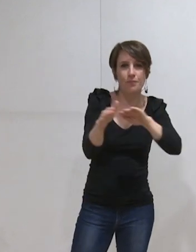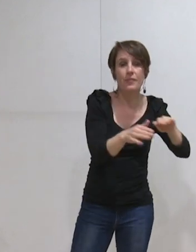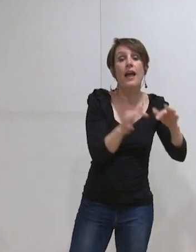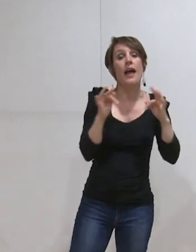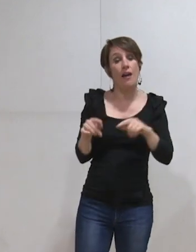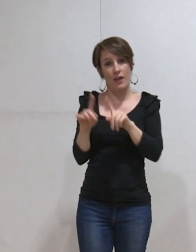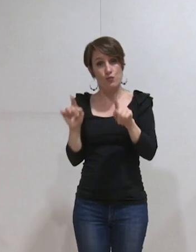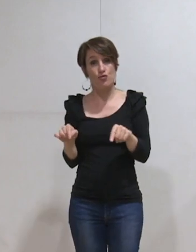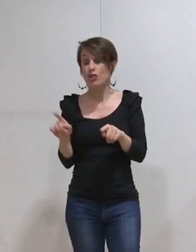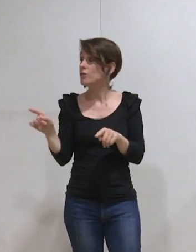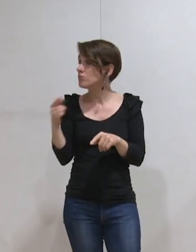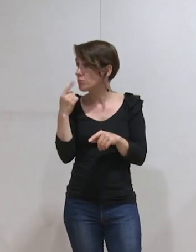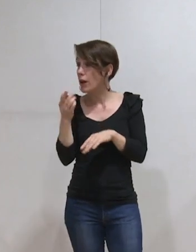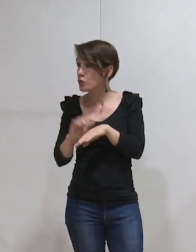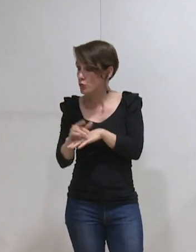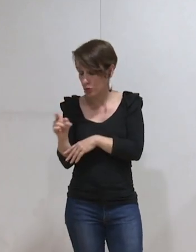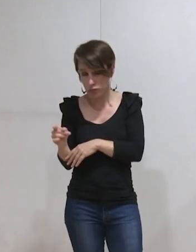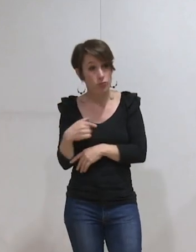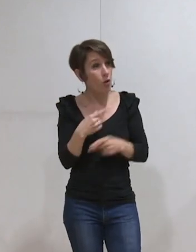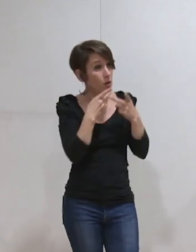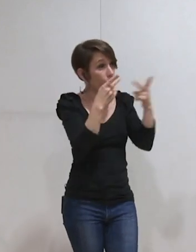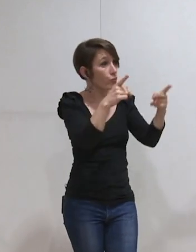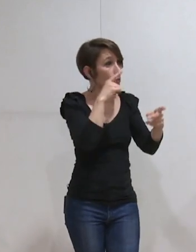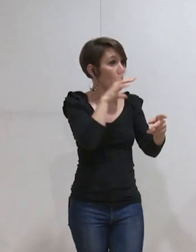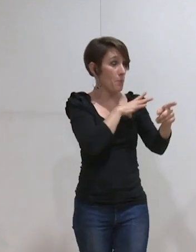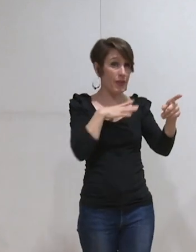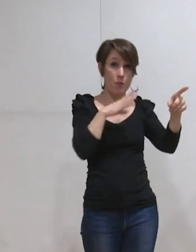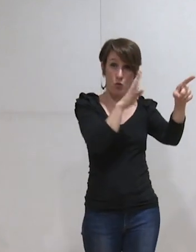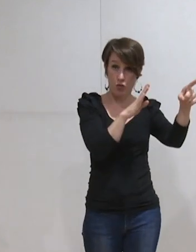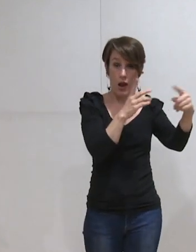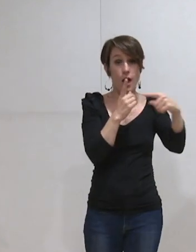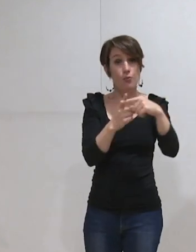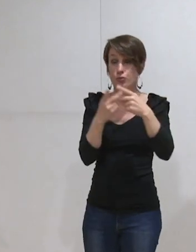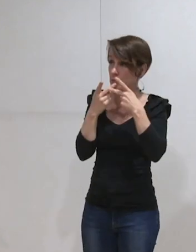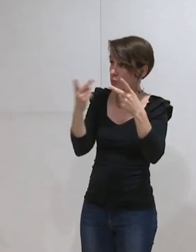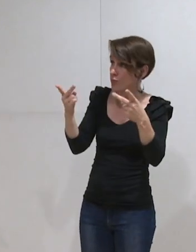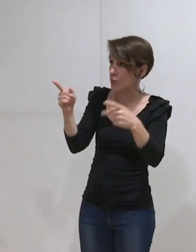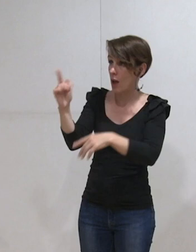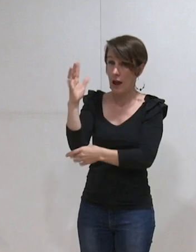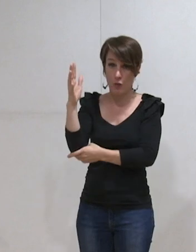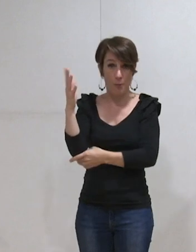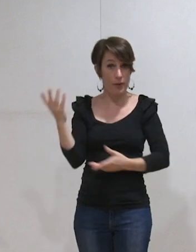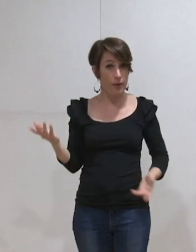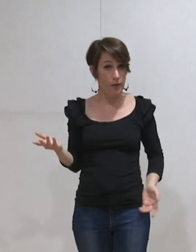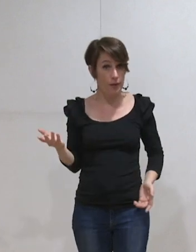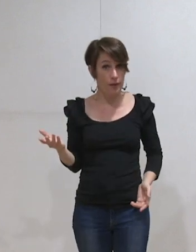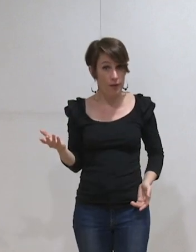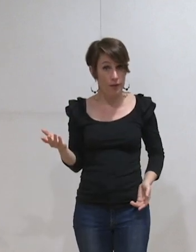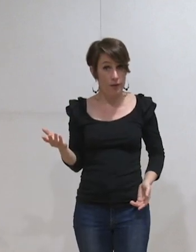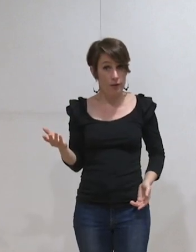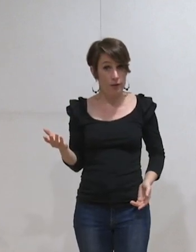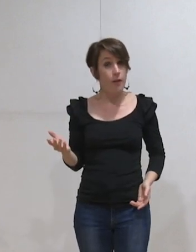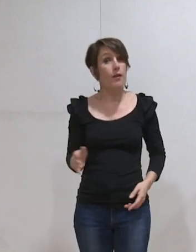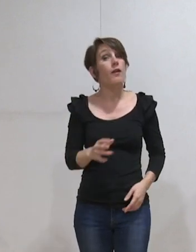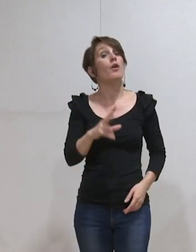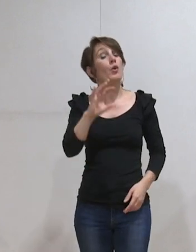puisqu'il a été évoqué je le dis à Madame bouala comme comme je le dis à à l'UMP il y a bien un